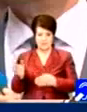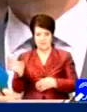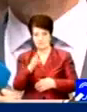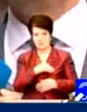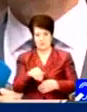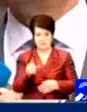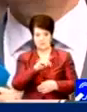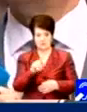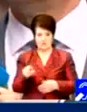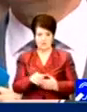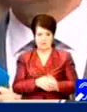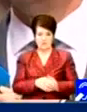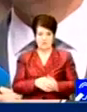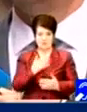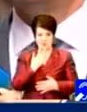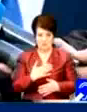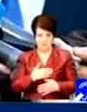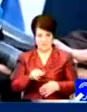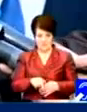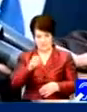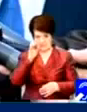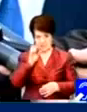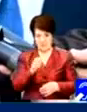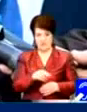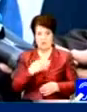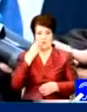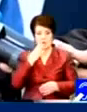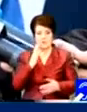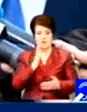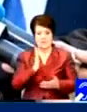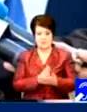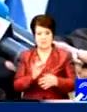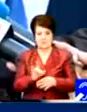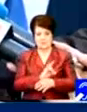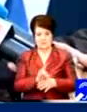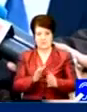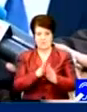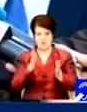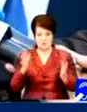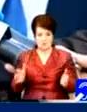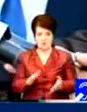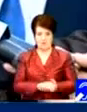cei care iubesc această țară. Românii sunt păcăliți de demagogi,